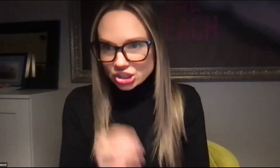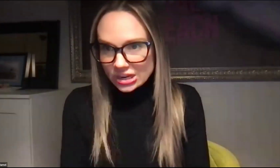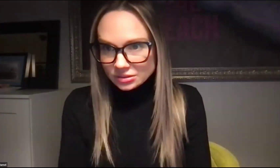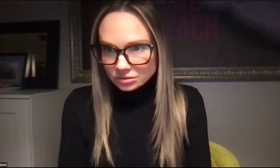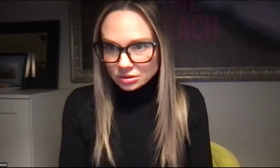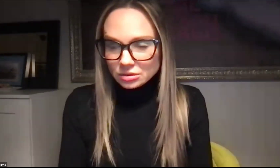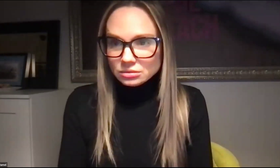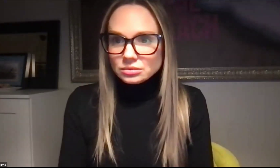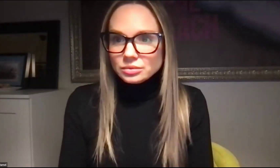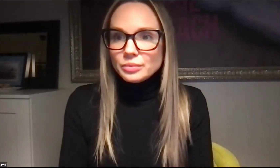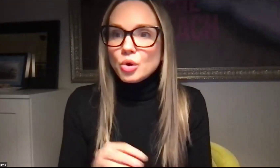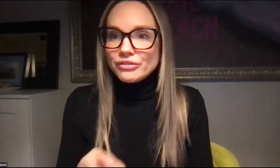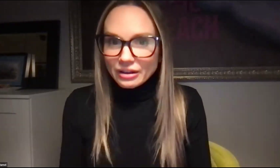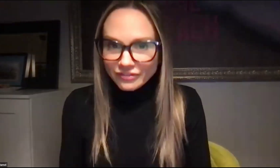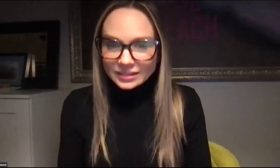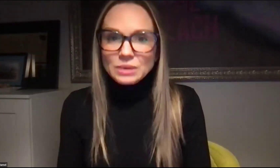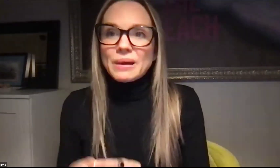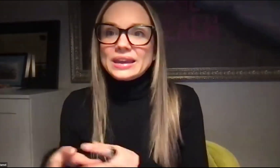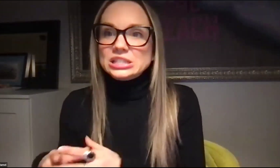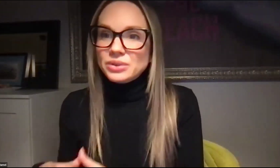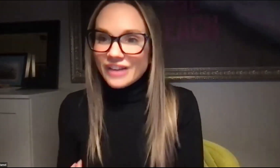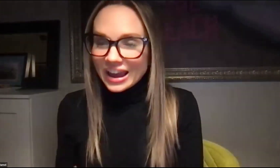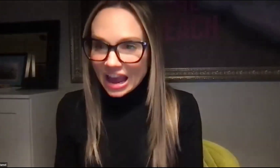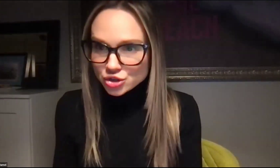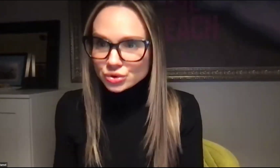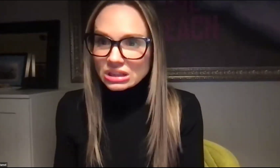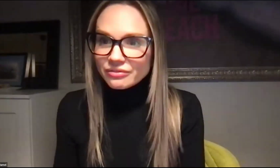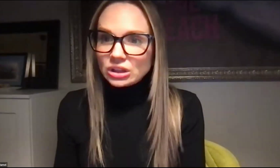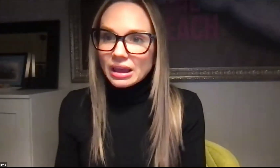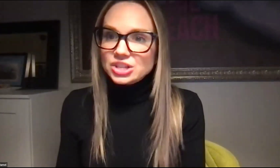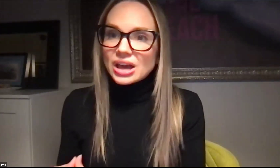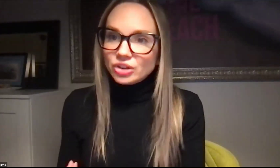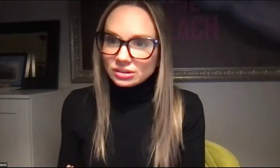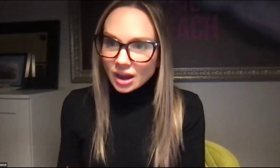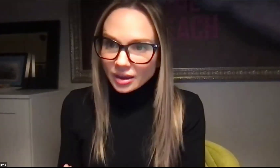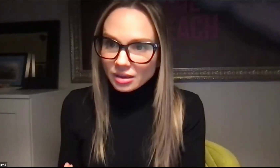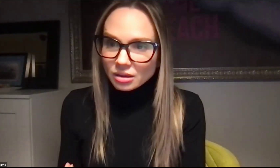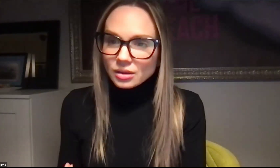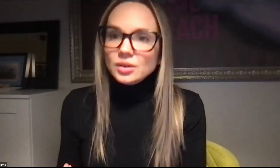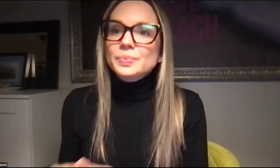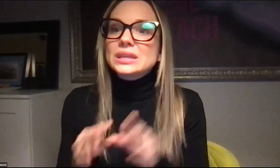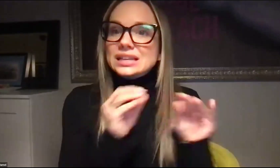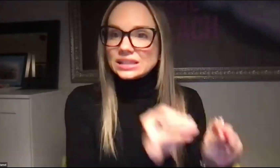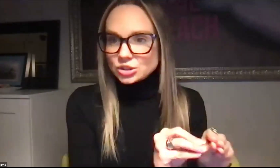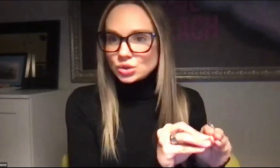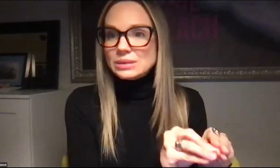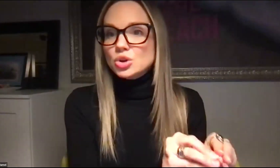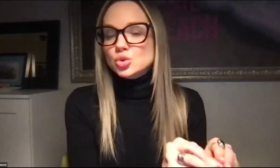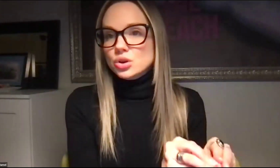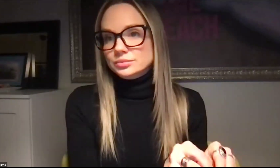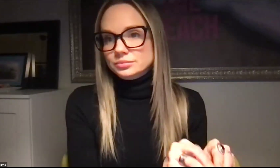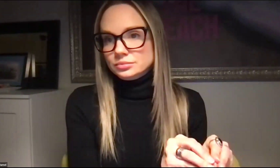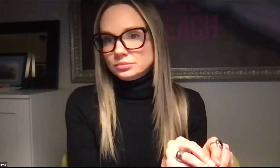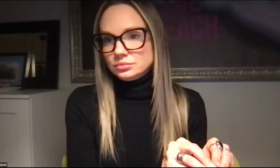investir de l'argent pour faire des pinces puis faire ajuster votre linge à votre taille, ça serait sur